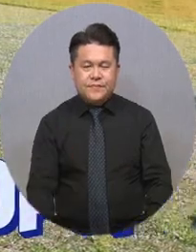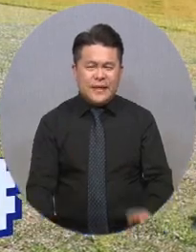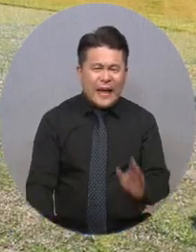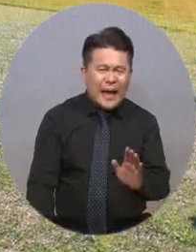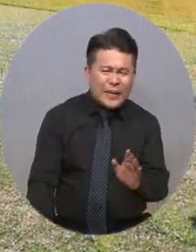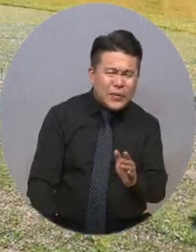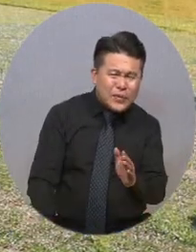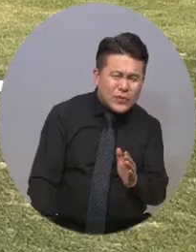야야야야야야야.